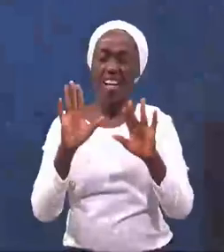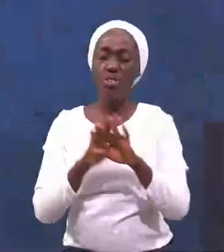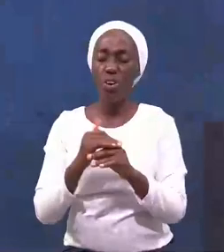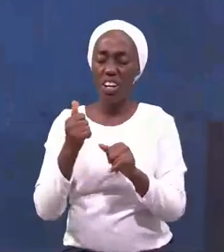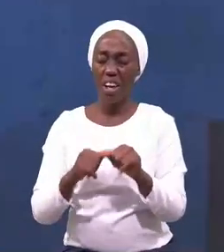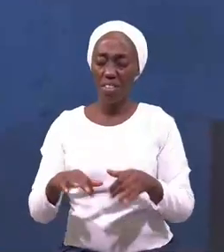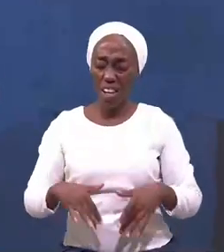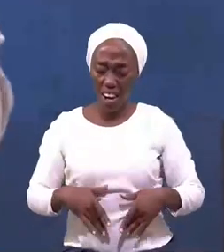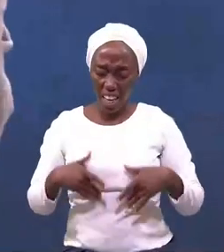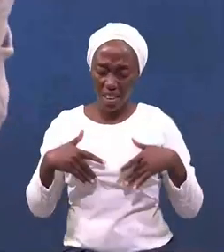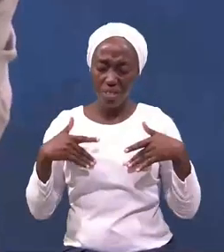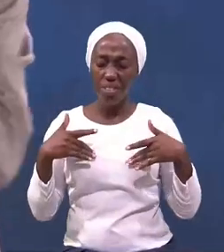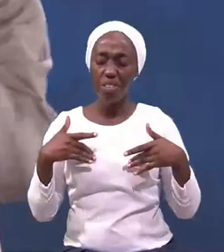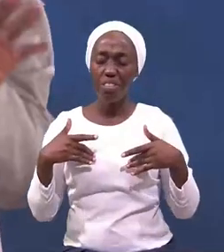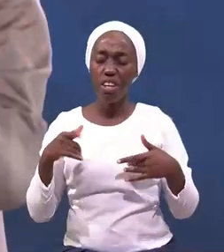l'illumination pour chaque vie.